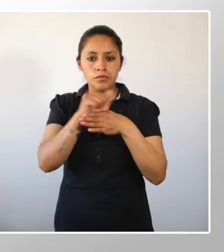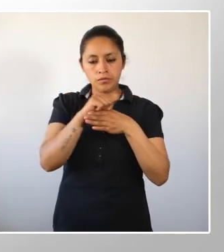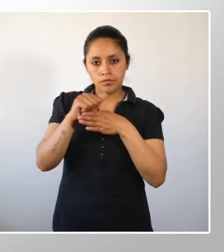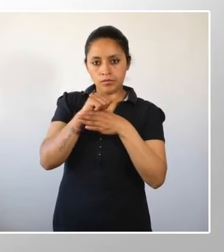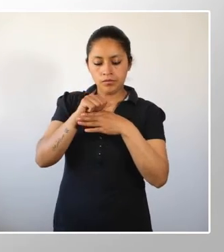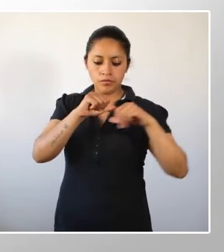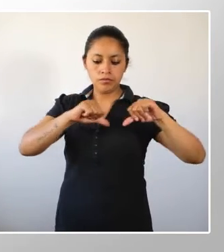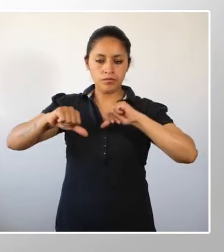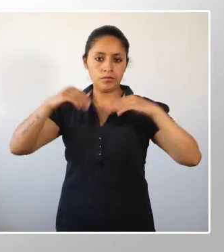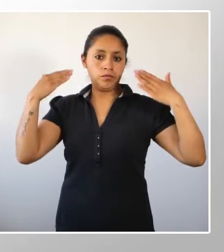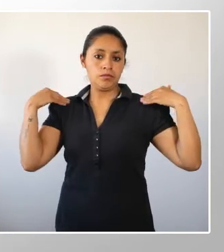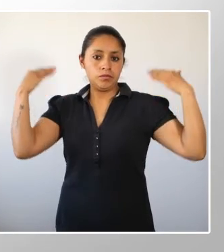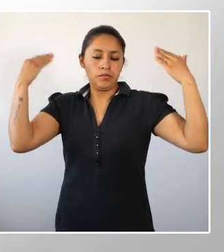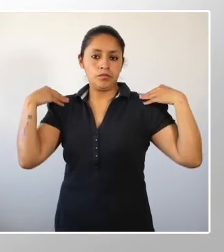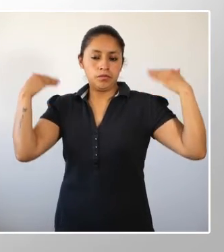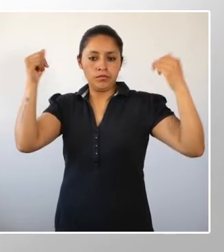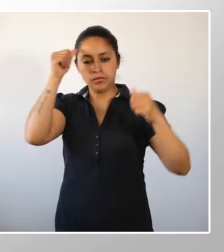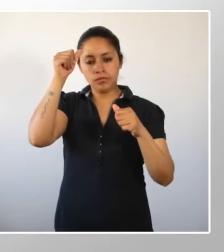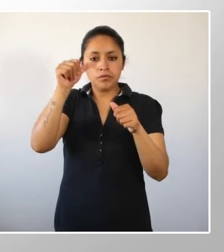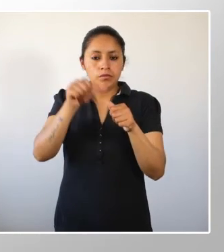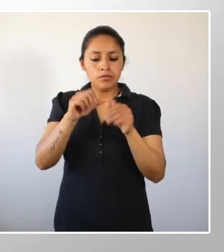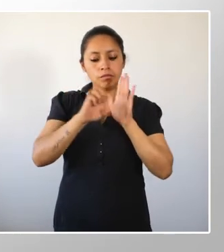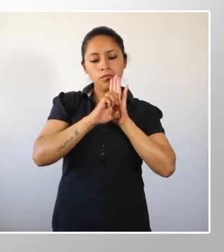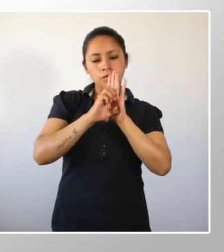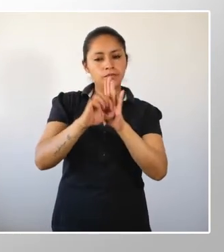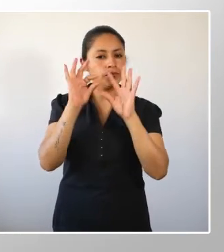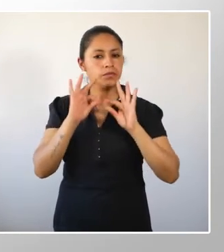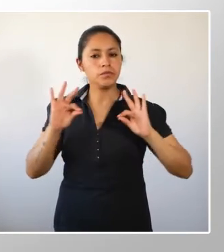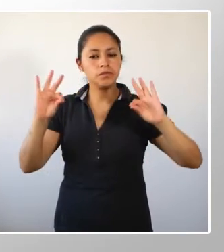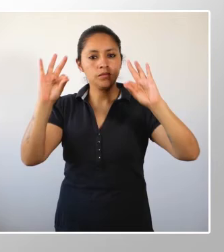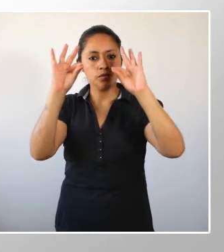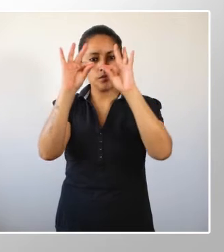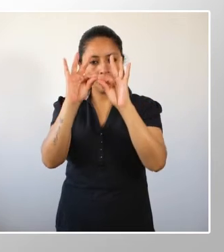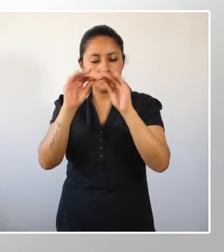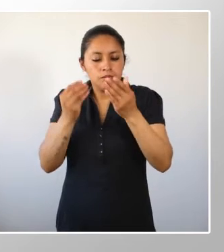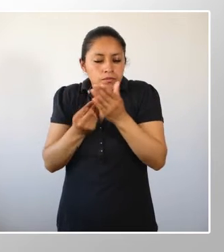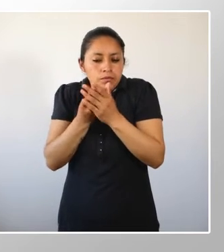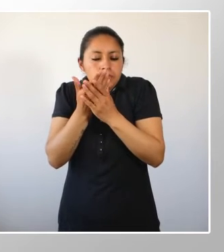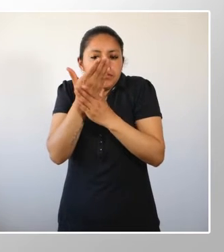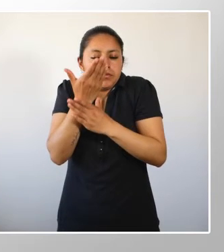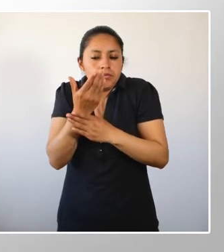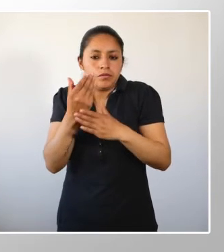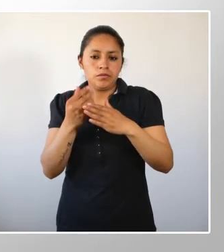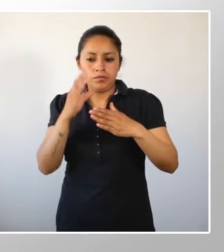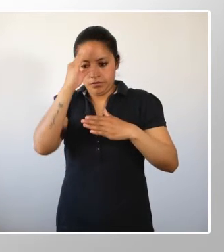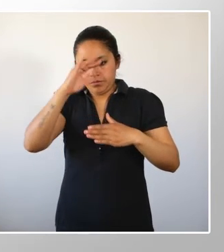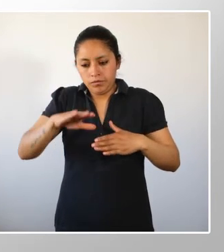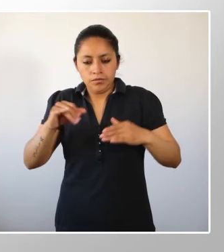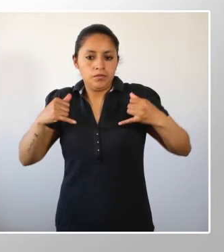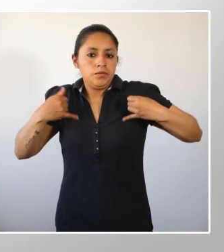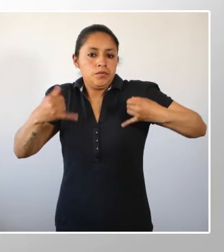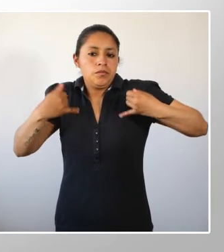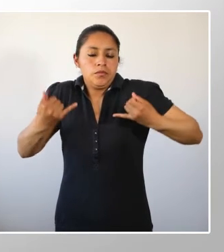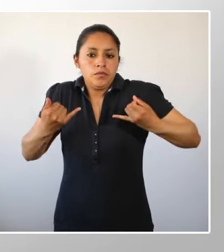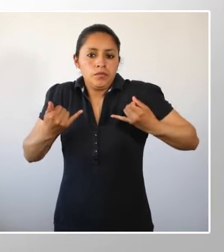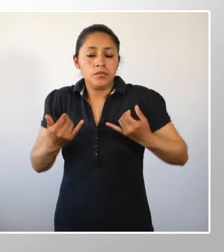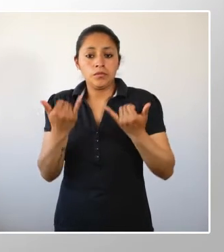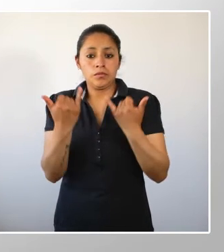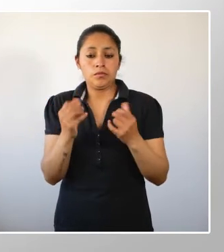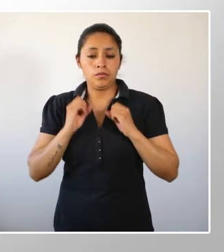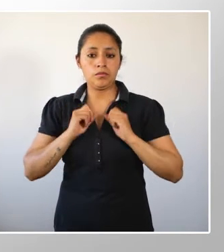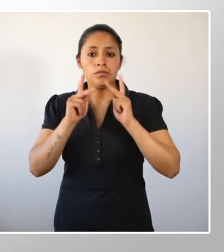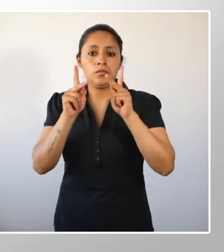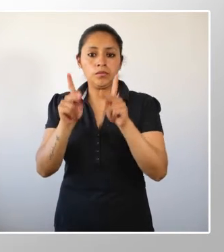Nyawiri man amanyanankupah ima imana zikch apankata haywana. Ba ikunawang kuska jersisi usta ruwana. Yuyay. Kang,